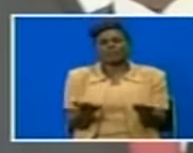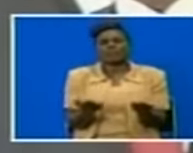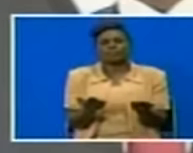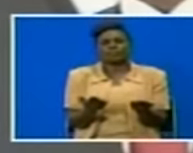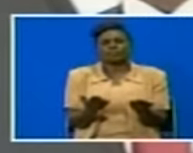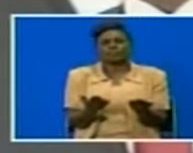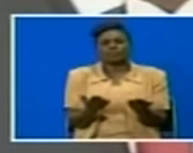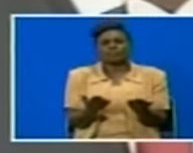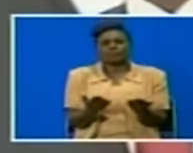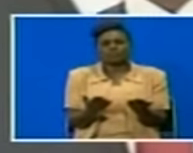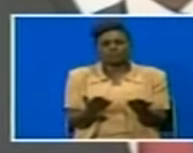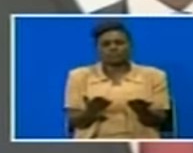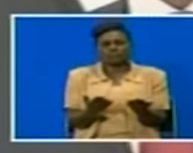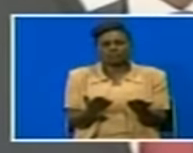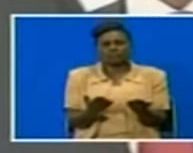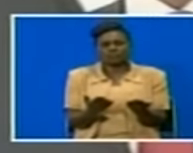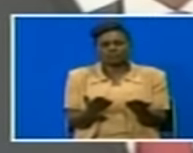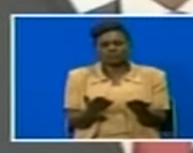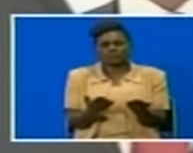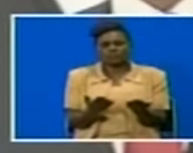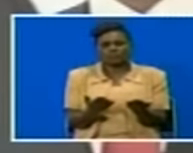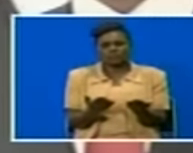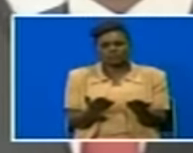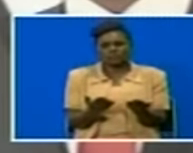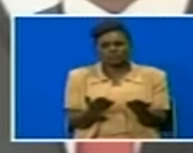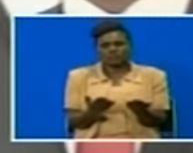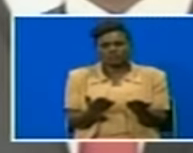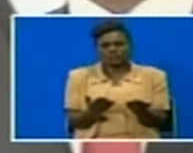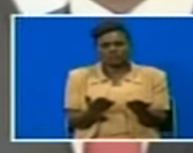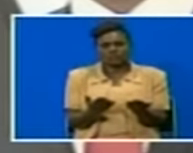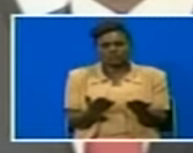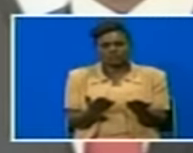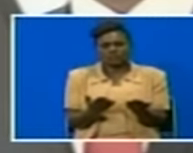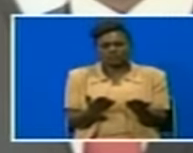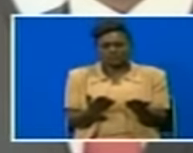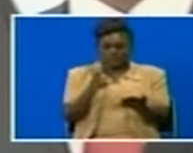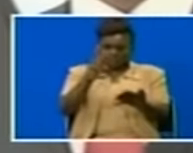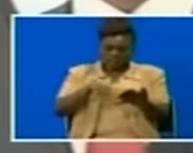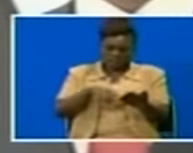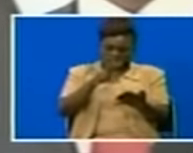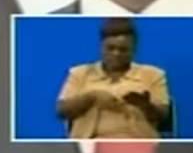Because it is the best book in the Bible. If you read it